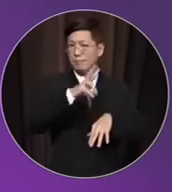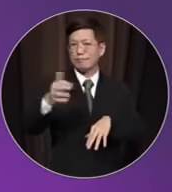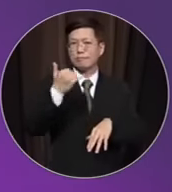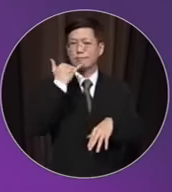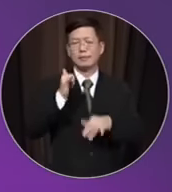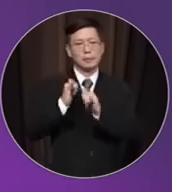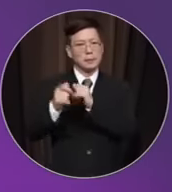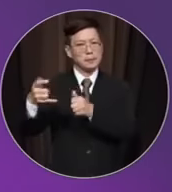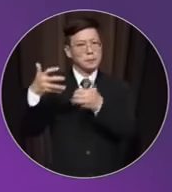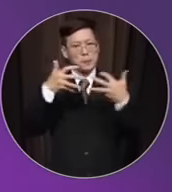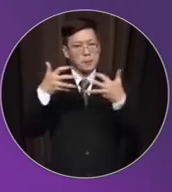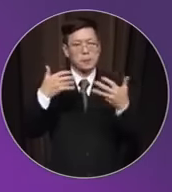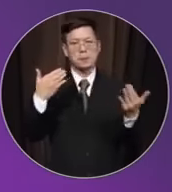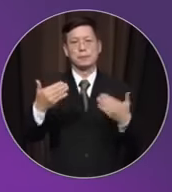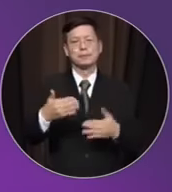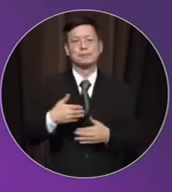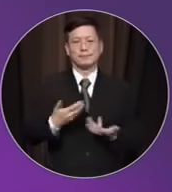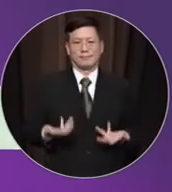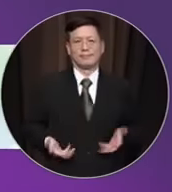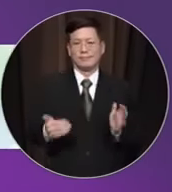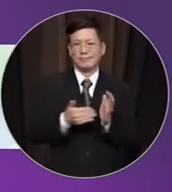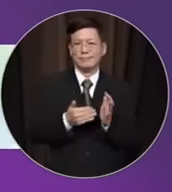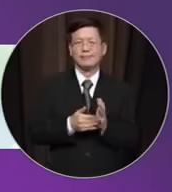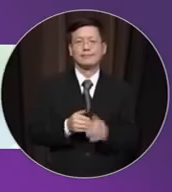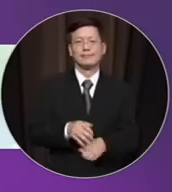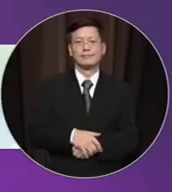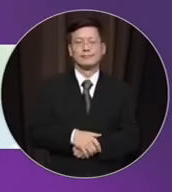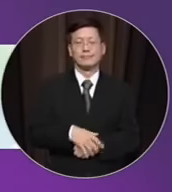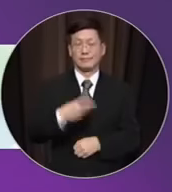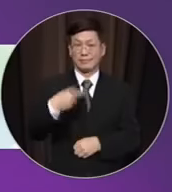众知的权利。休息一下广告回